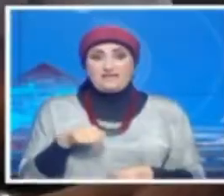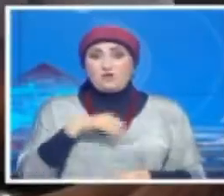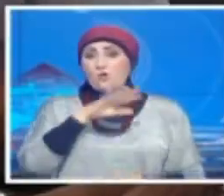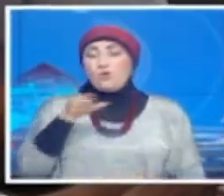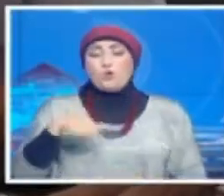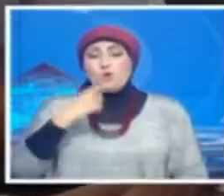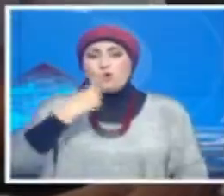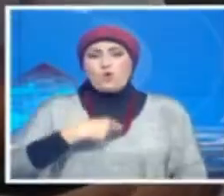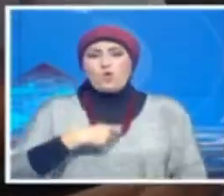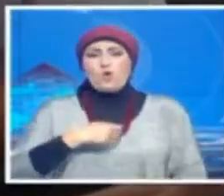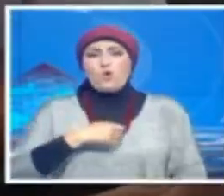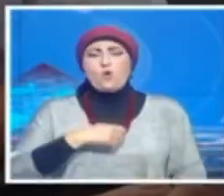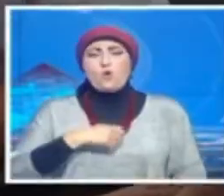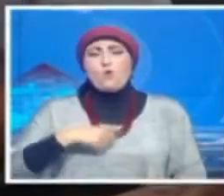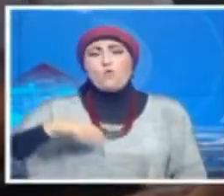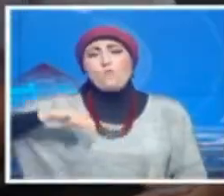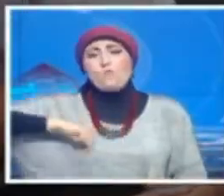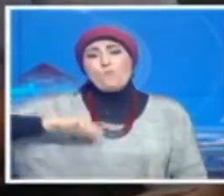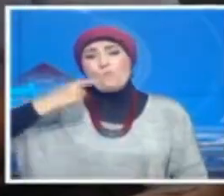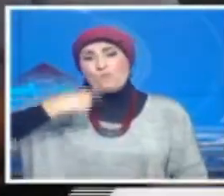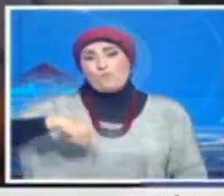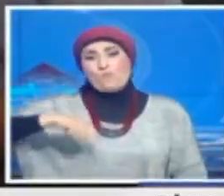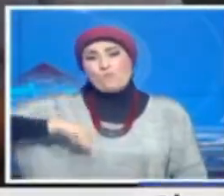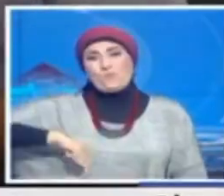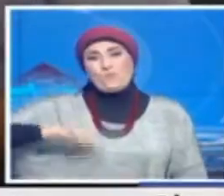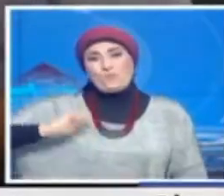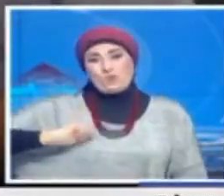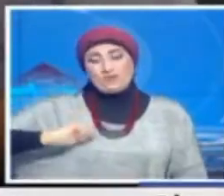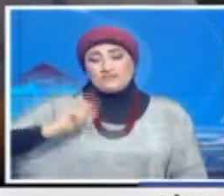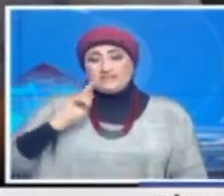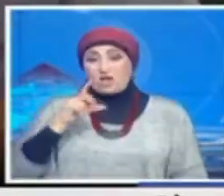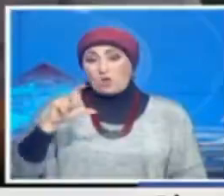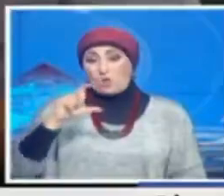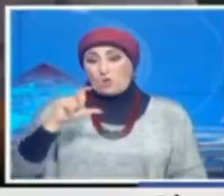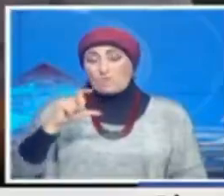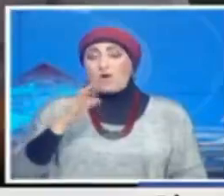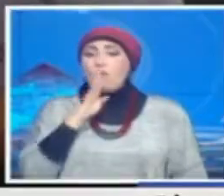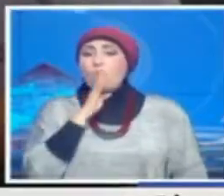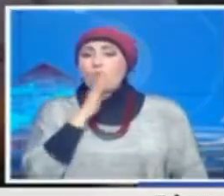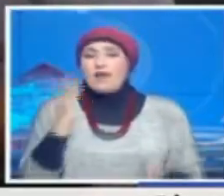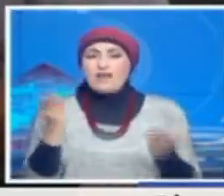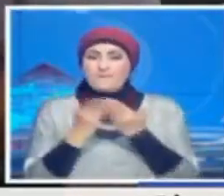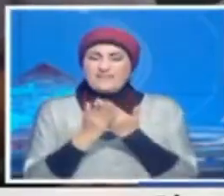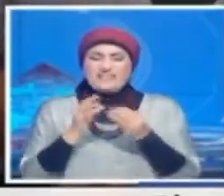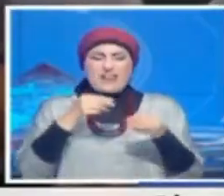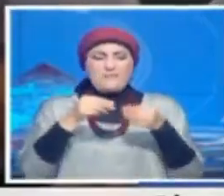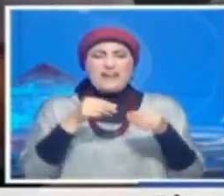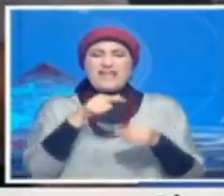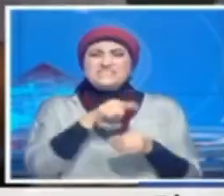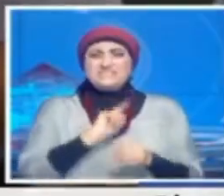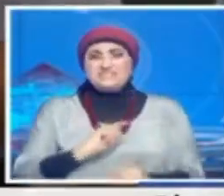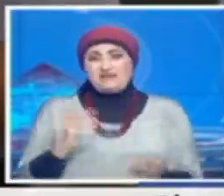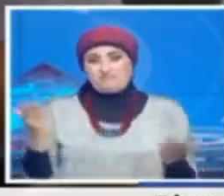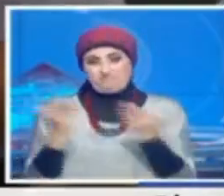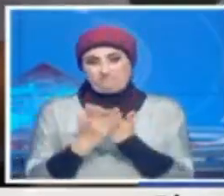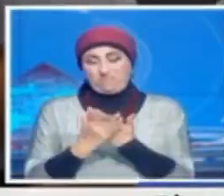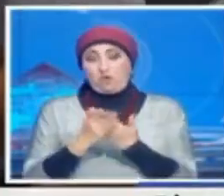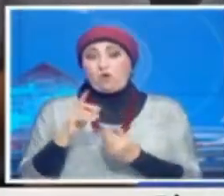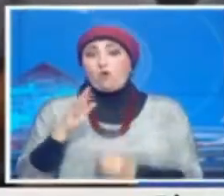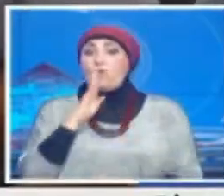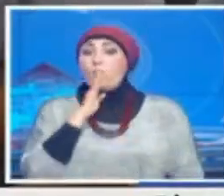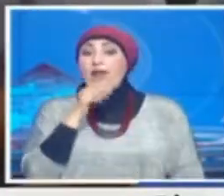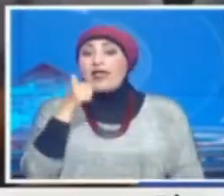والمواطنين يستخدموها لشراء الأشياء، اثنين الكوبايات الورق بديلة الكوبايات